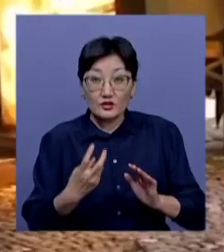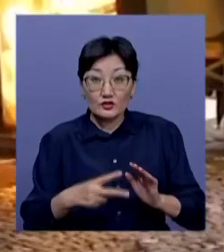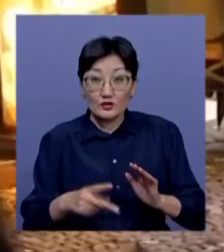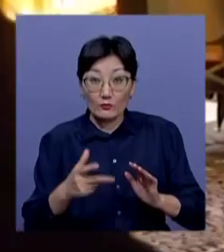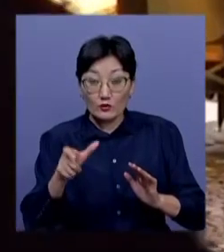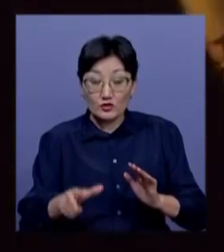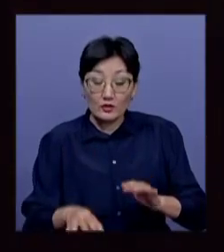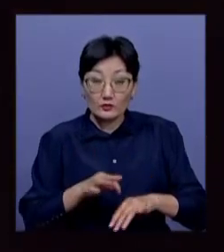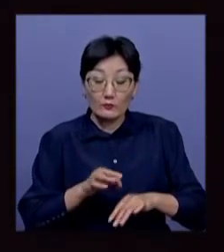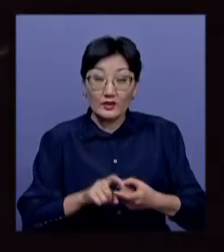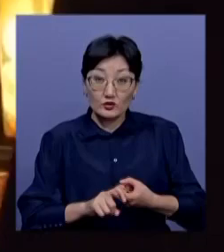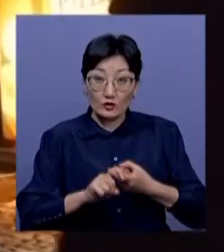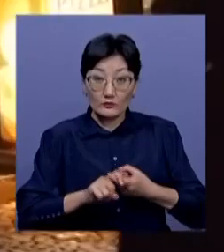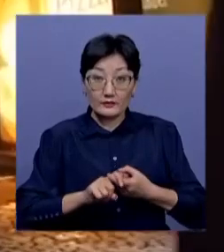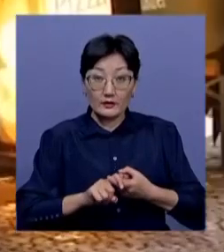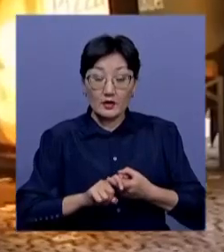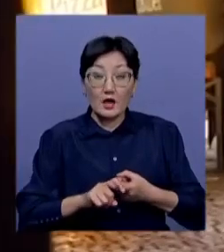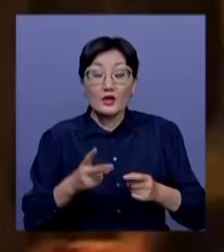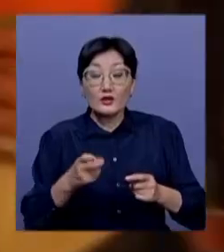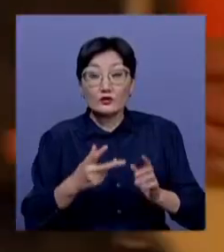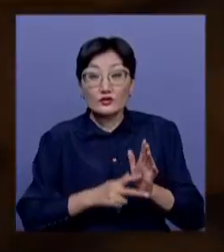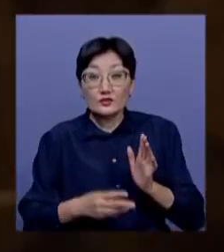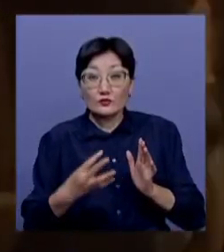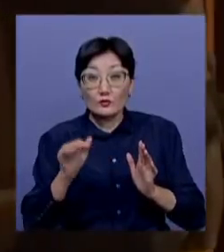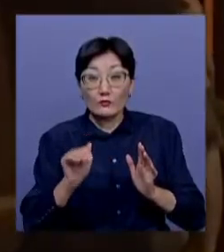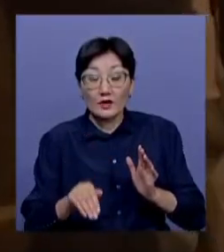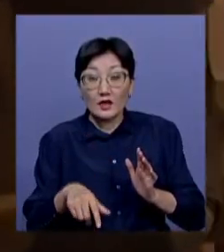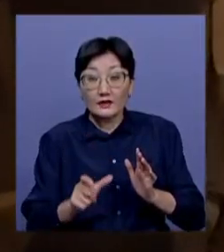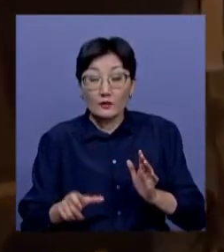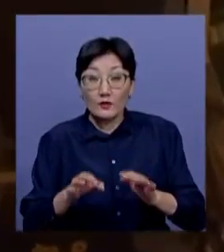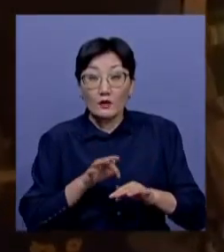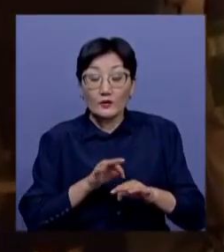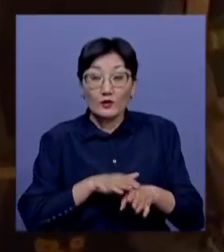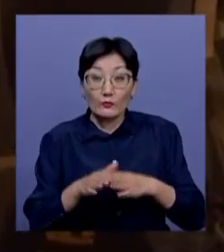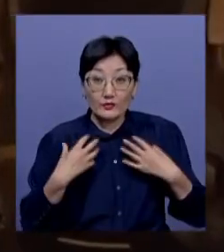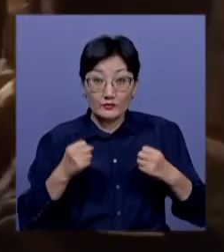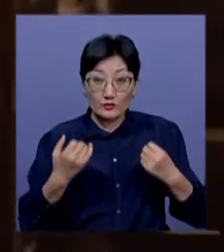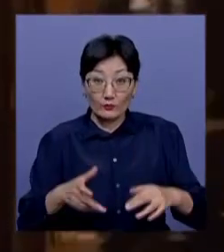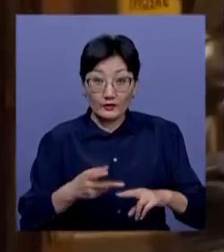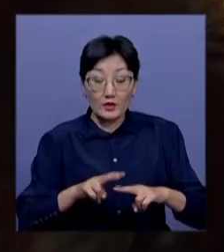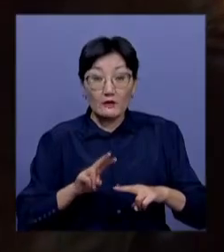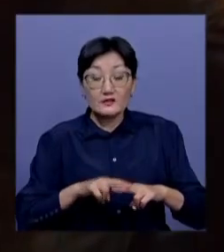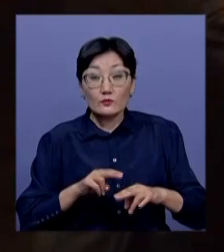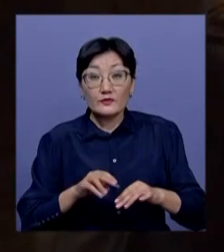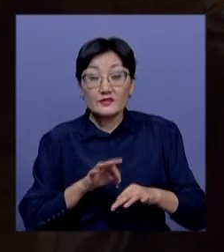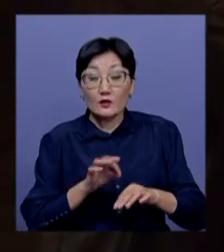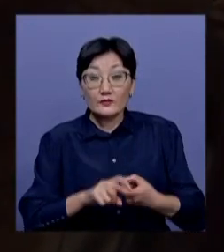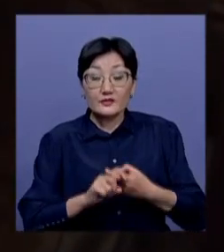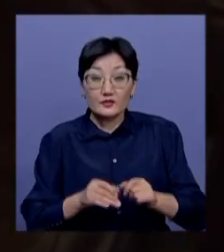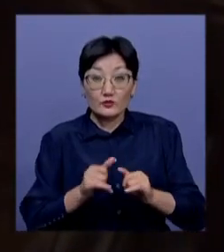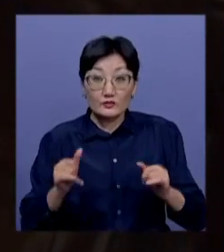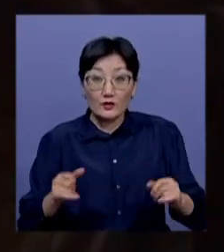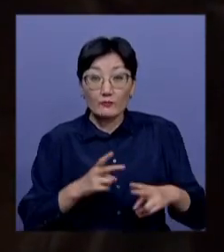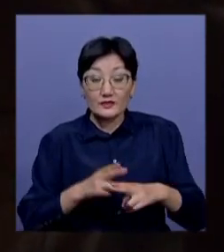341223 адам қауіпті індеттің ілмегіне ілінген, 284 мыңнан астам науқас аурудан айыққан. Бұл ретте елде коронавирустың таралуына жол